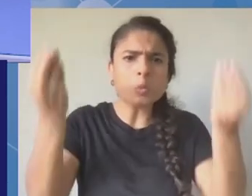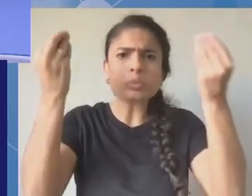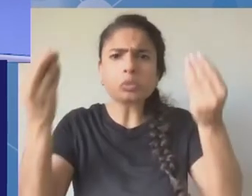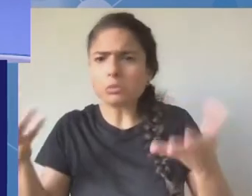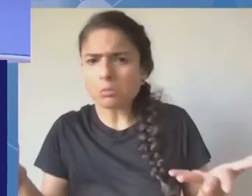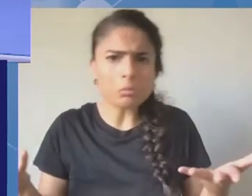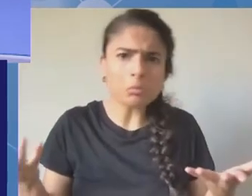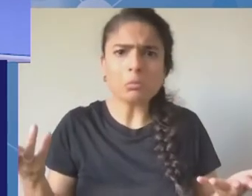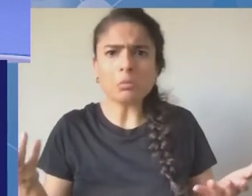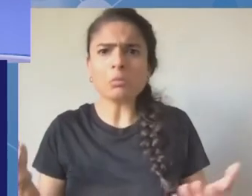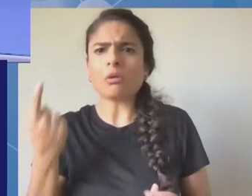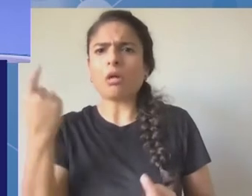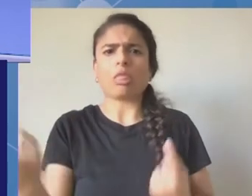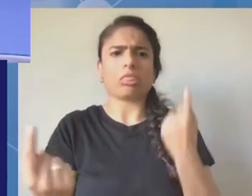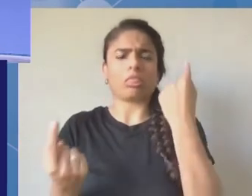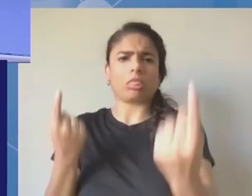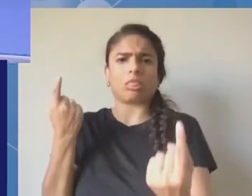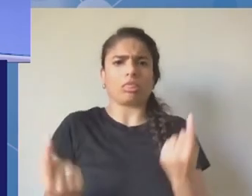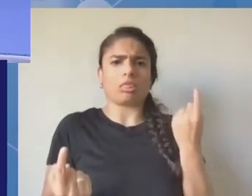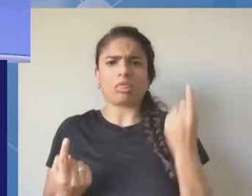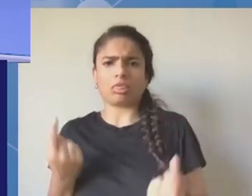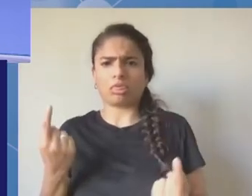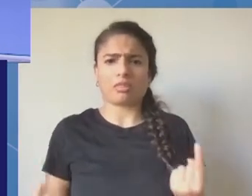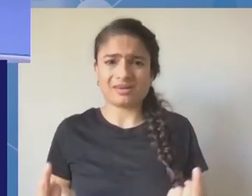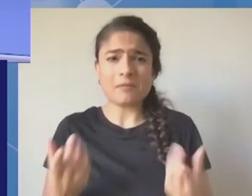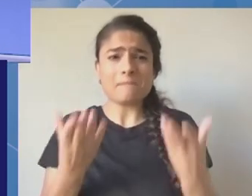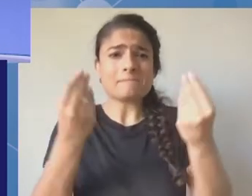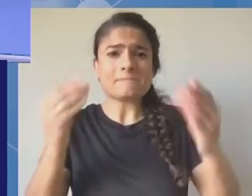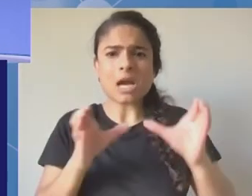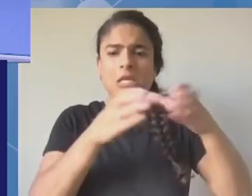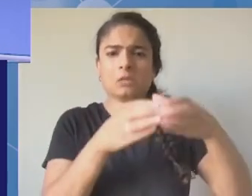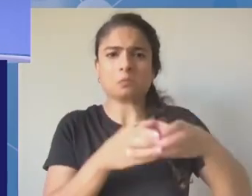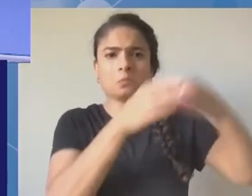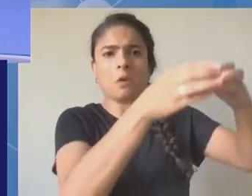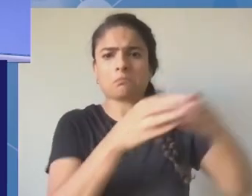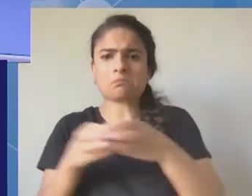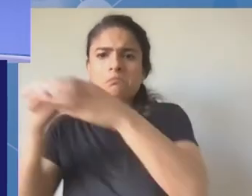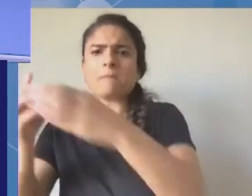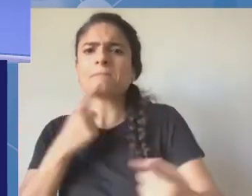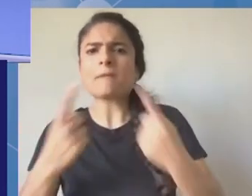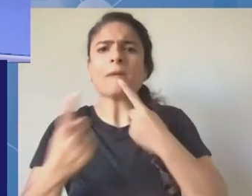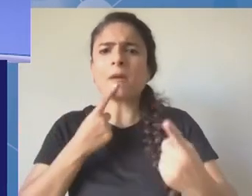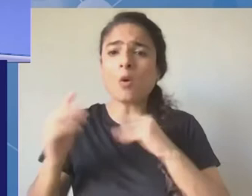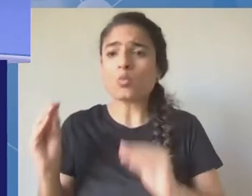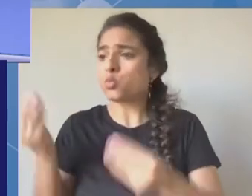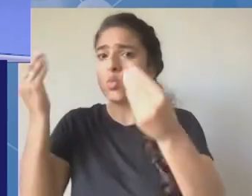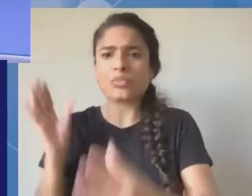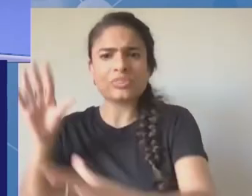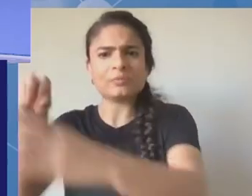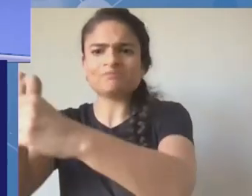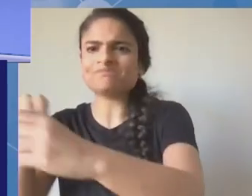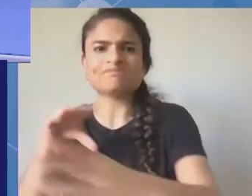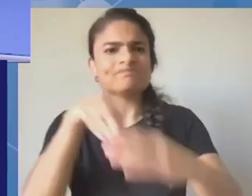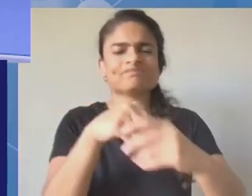在那些其他的一些分组讨论上并没有很多年轻人参加，